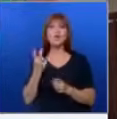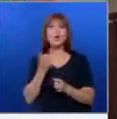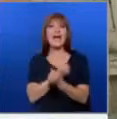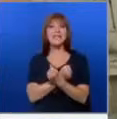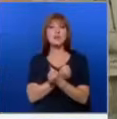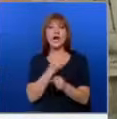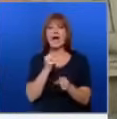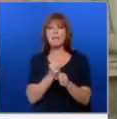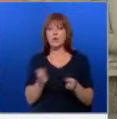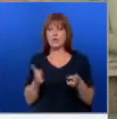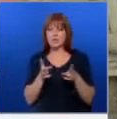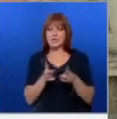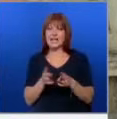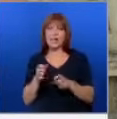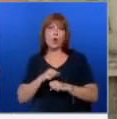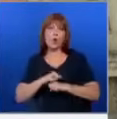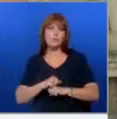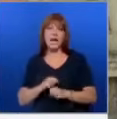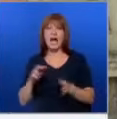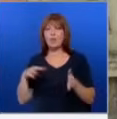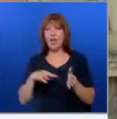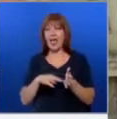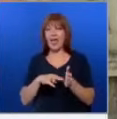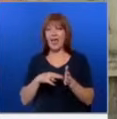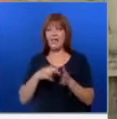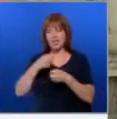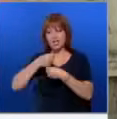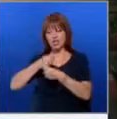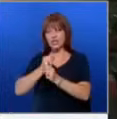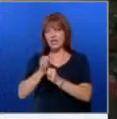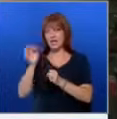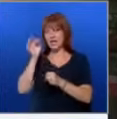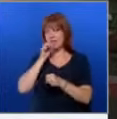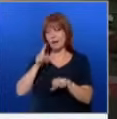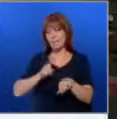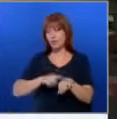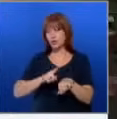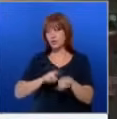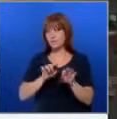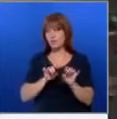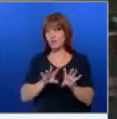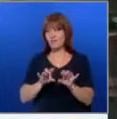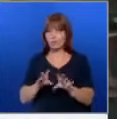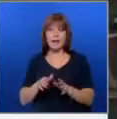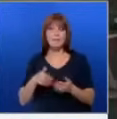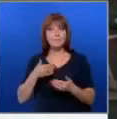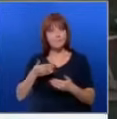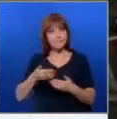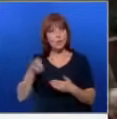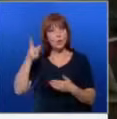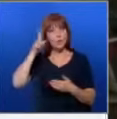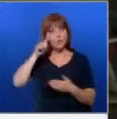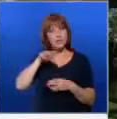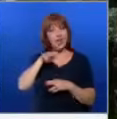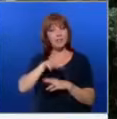е работил за кратко в общината като електроинженер и не е имал достъп до класифицирана информация. Предстои утре